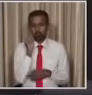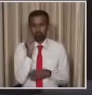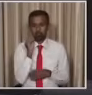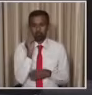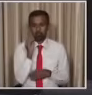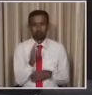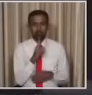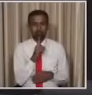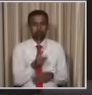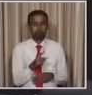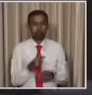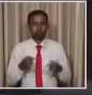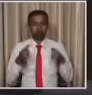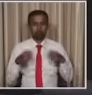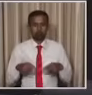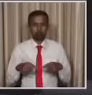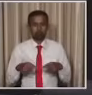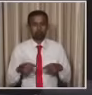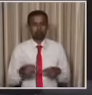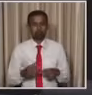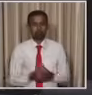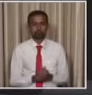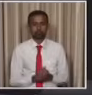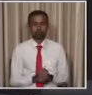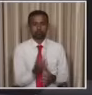කල්පනා කරනවා. ඊට පස්සේ අපි